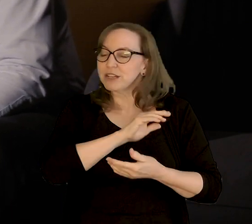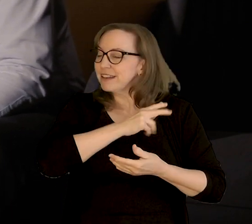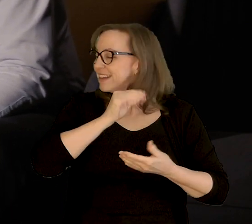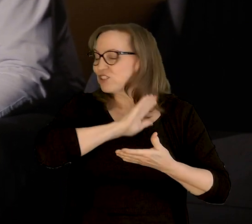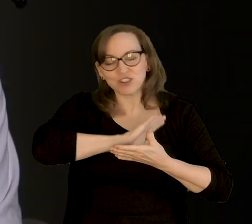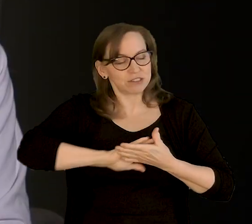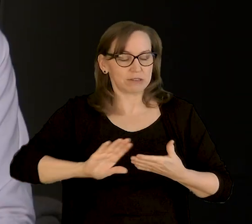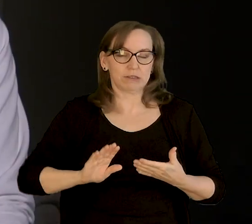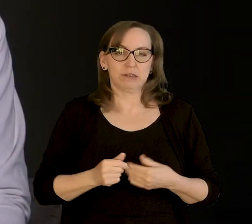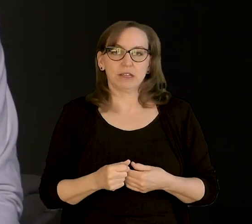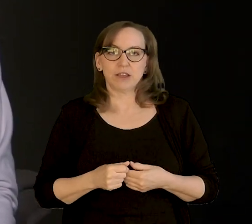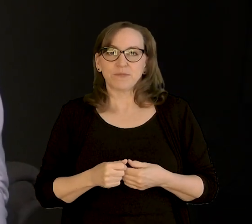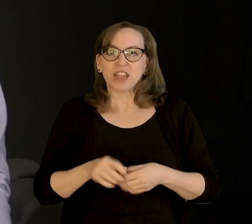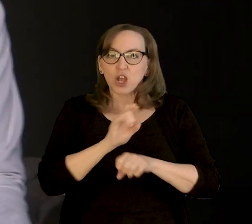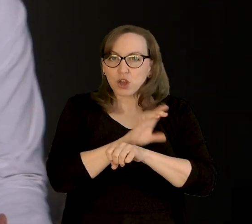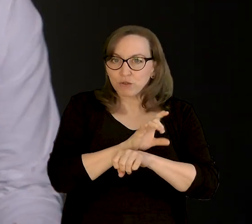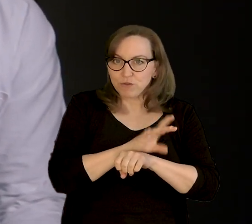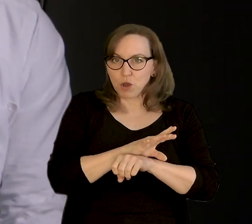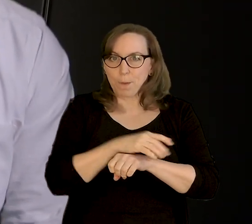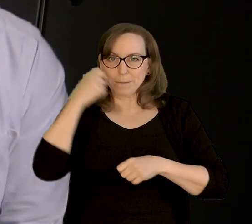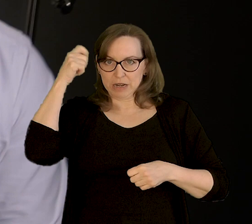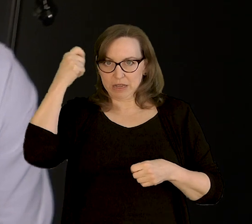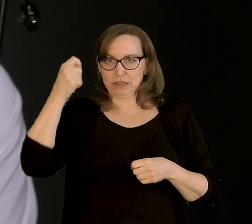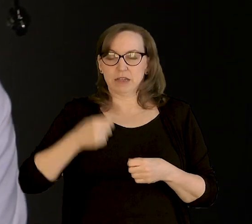Krwią baranka miano